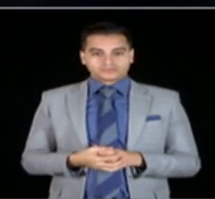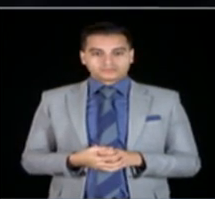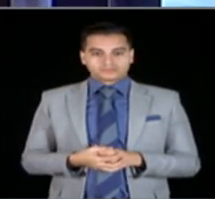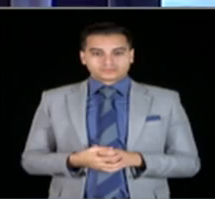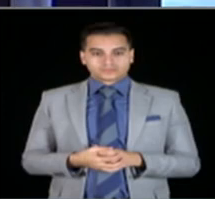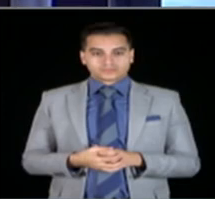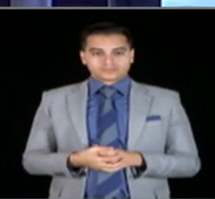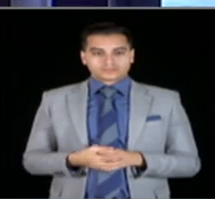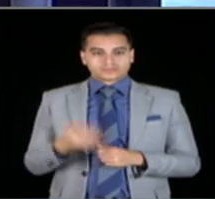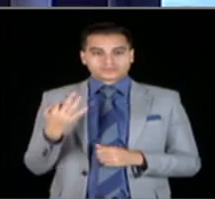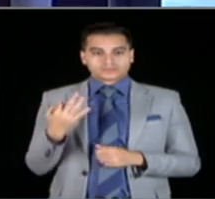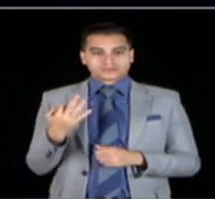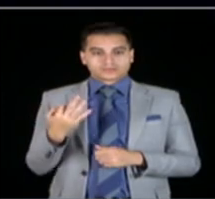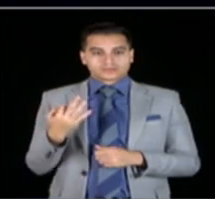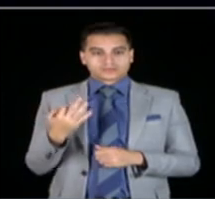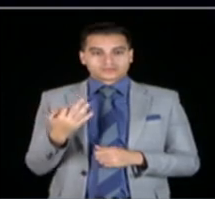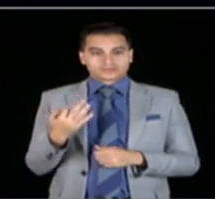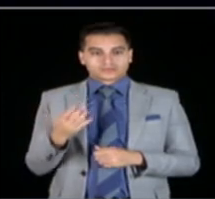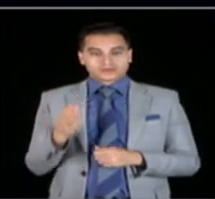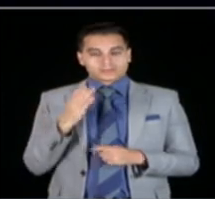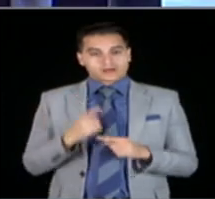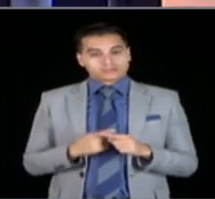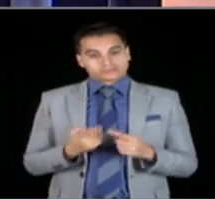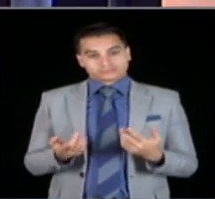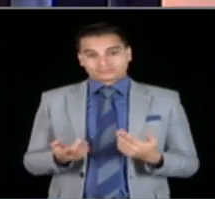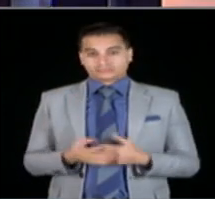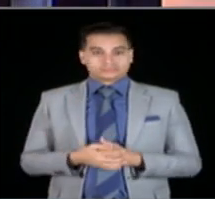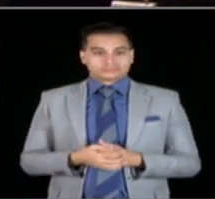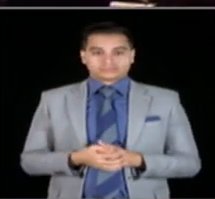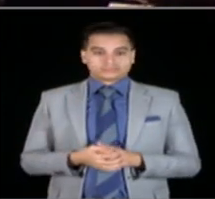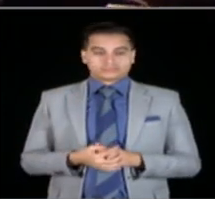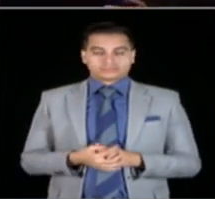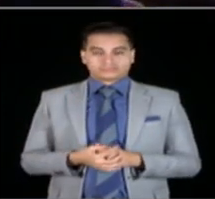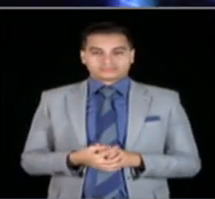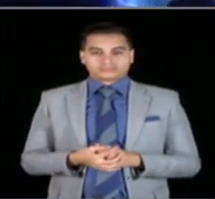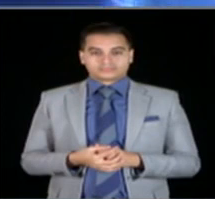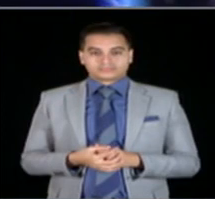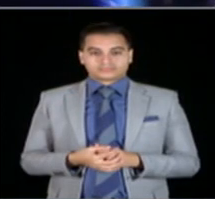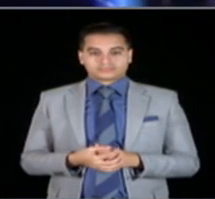أندرو. ثلاثة. إجابة خاطئة.